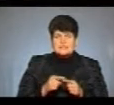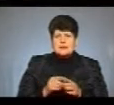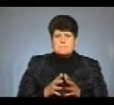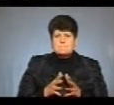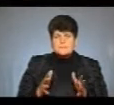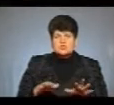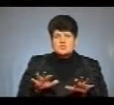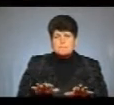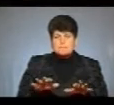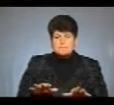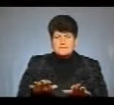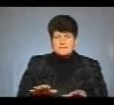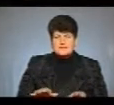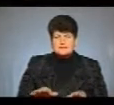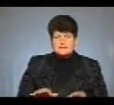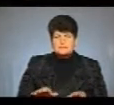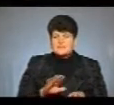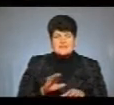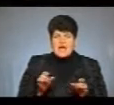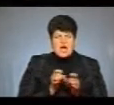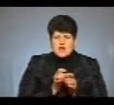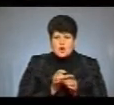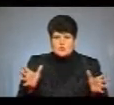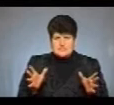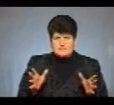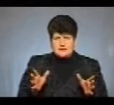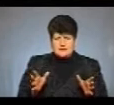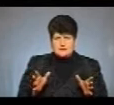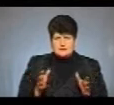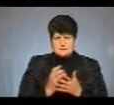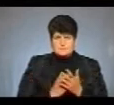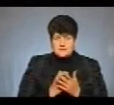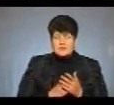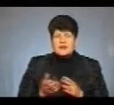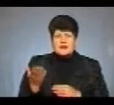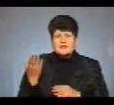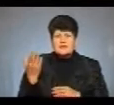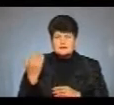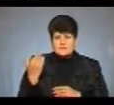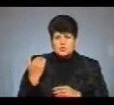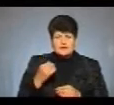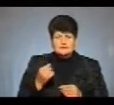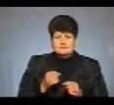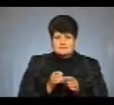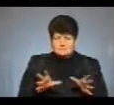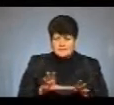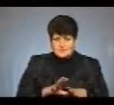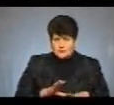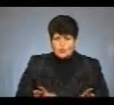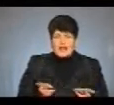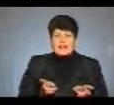місце знаходження нерозірваних боєприпасів, тобто ті, які свого часу під час війни здетонували і залишилися